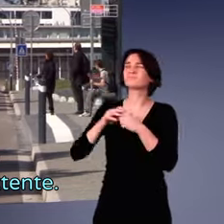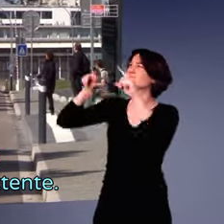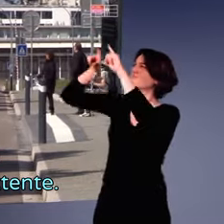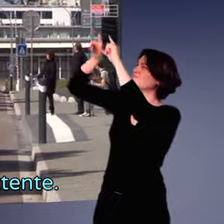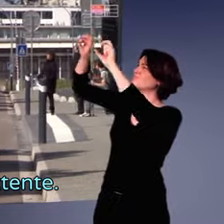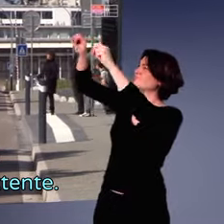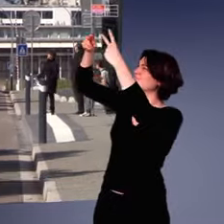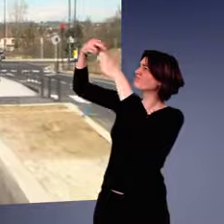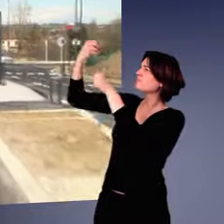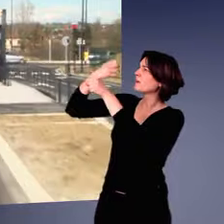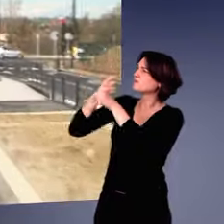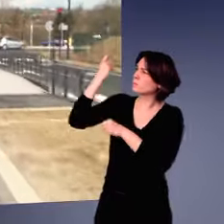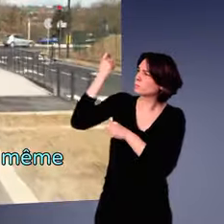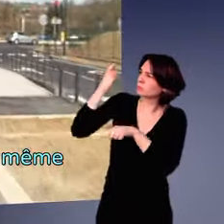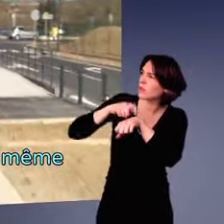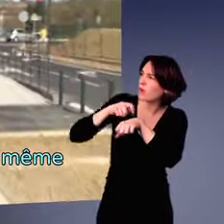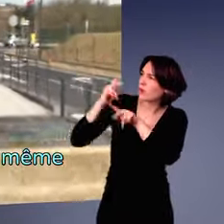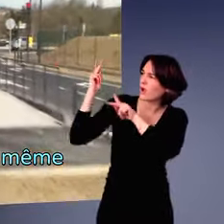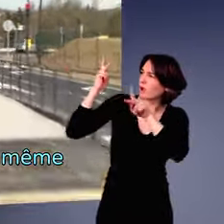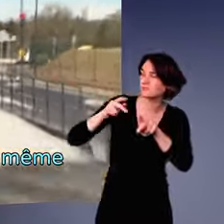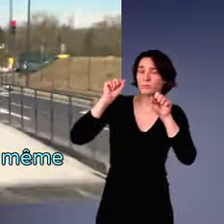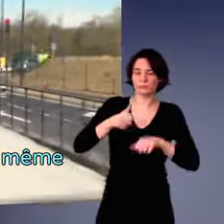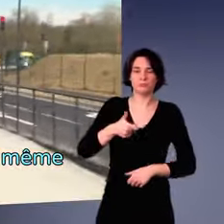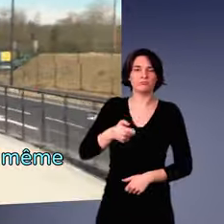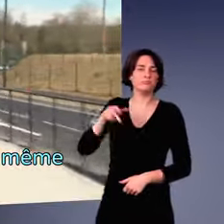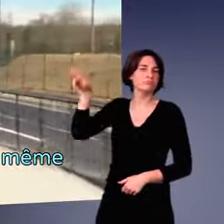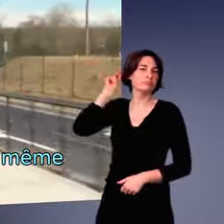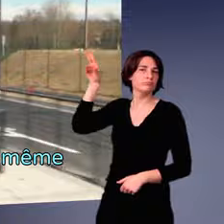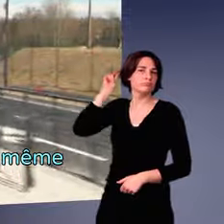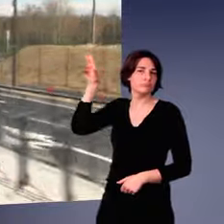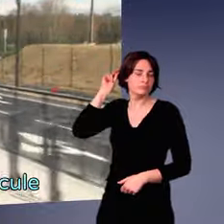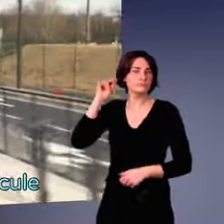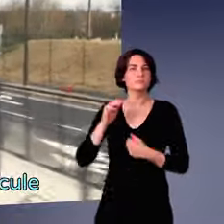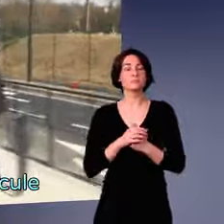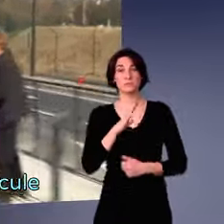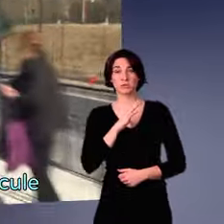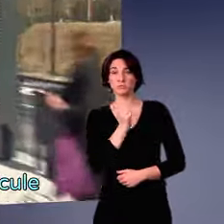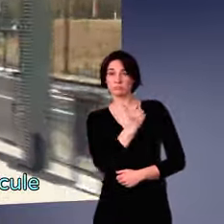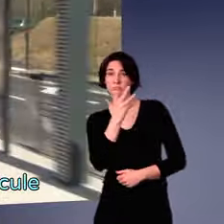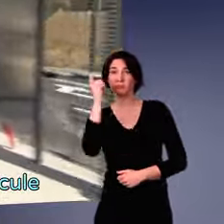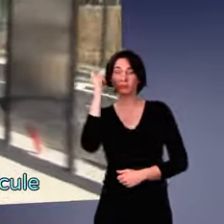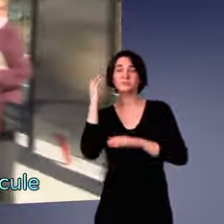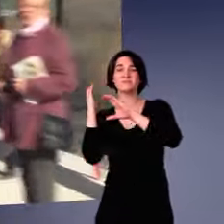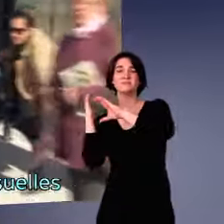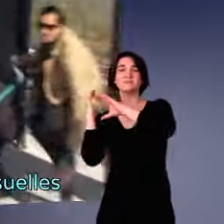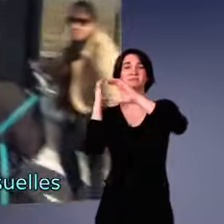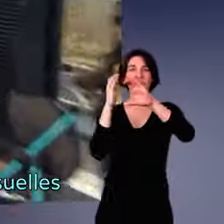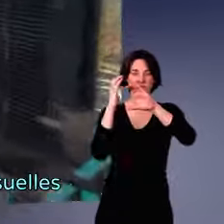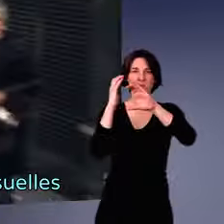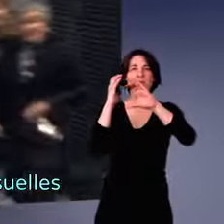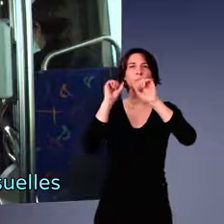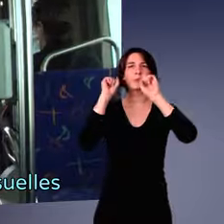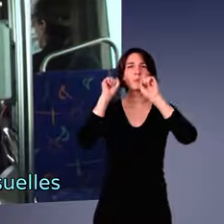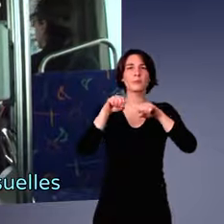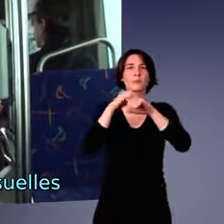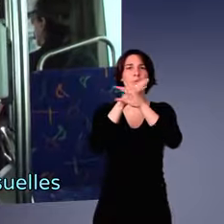pour connaître le temps d'attente sur certaines lignes existent même des haut-parleurs situés à l'extérieur du véhicule qui renseignent